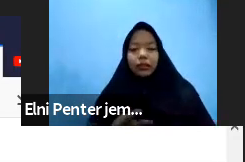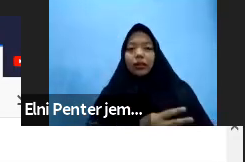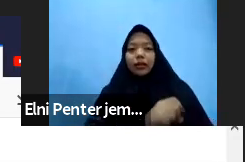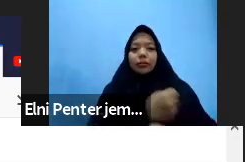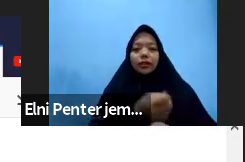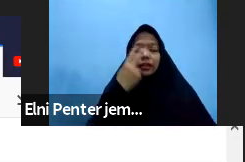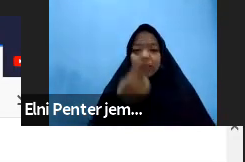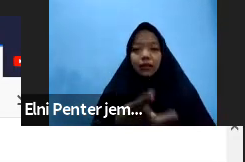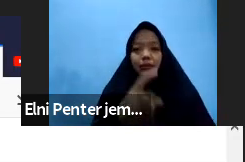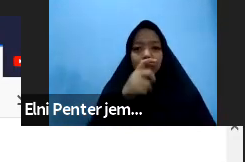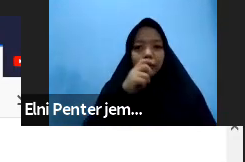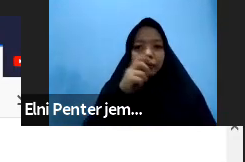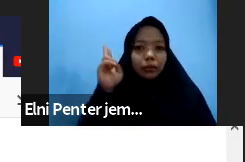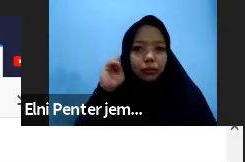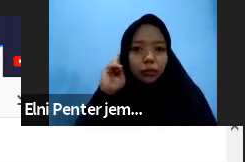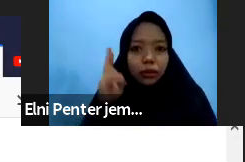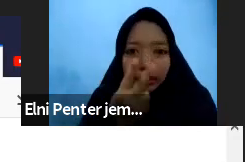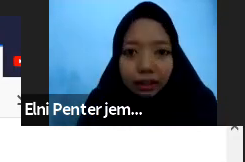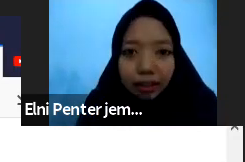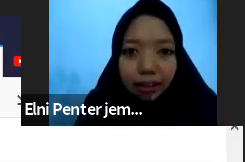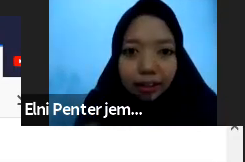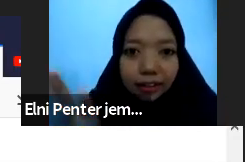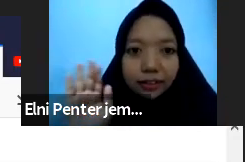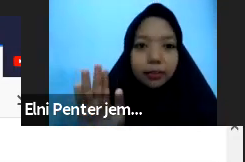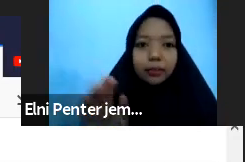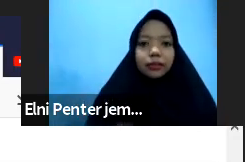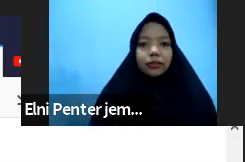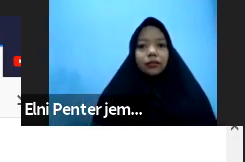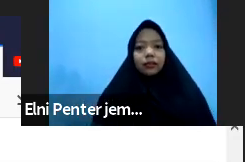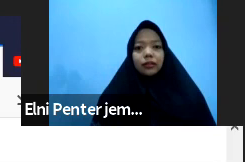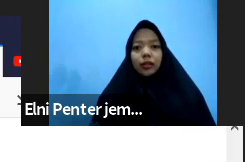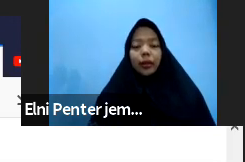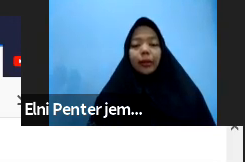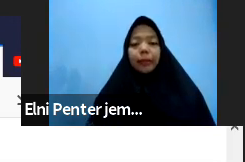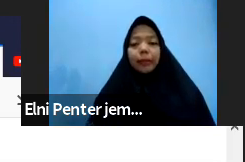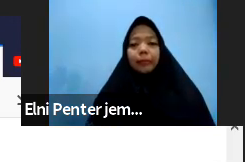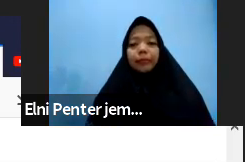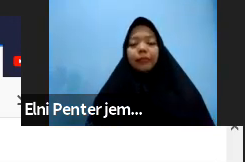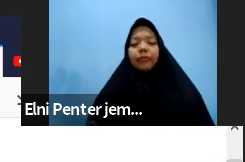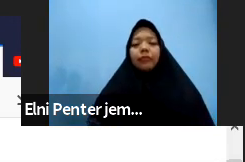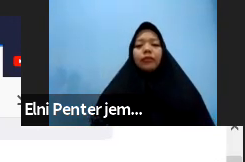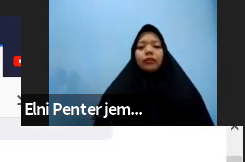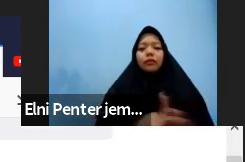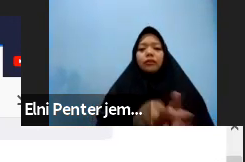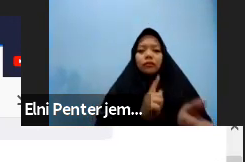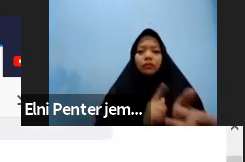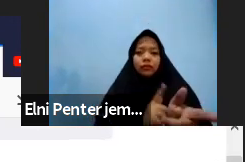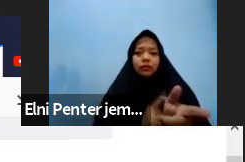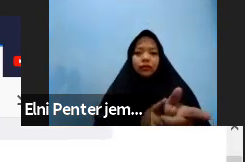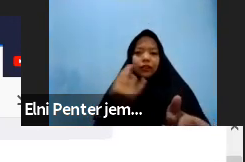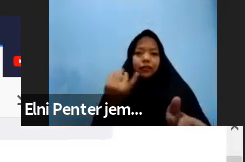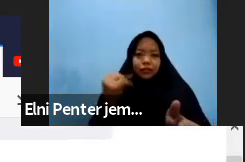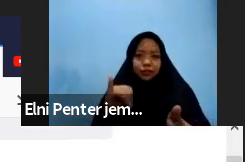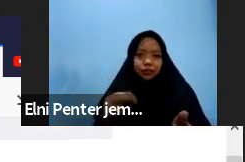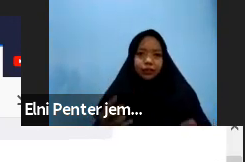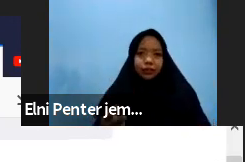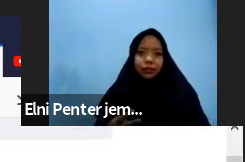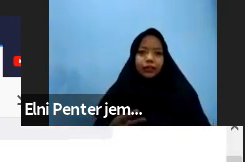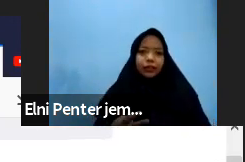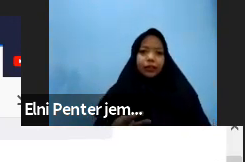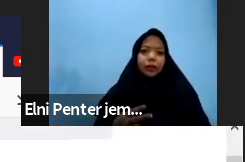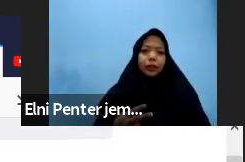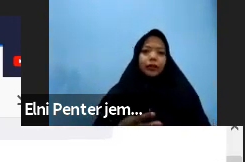terlihat Bu melihat nah sebenarnya nanti sebenarnya saya pingin mencoba